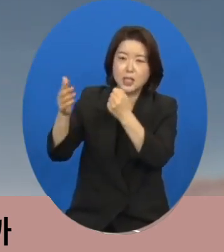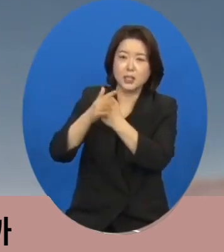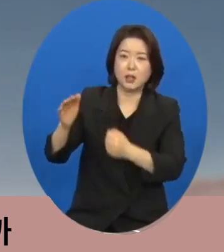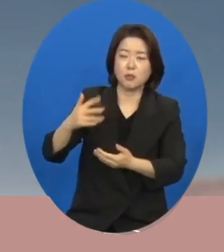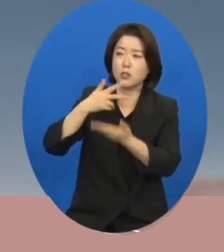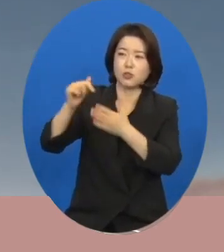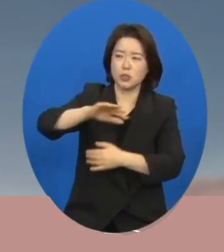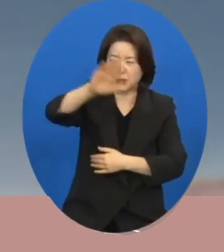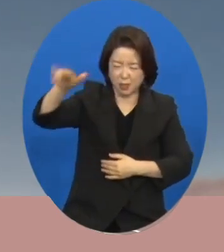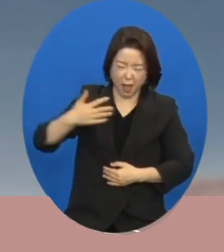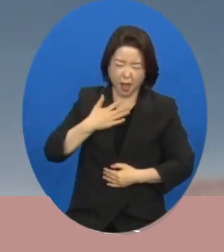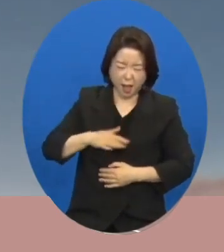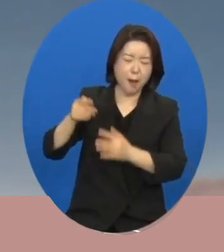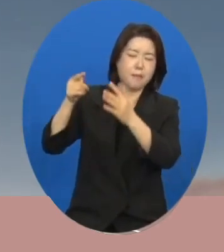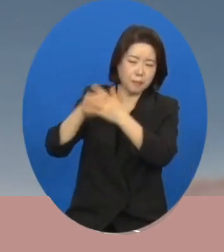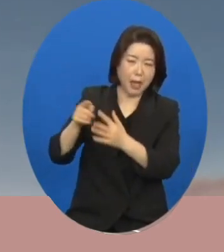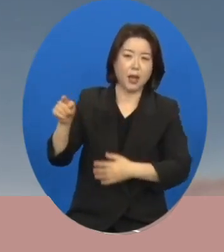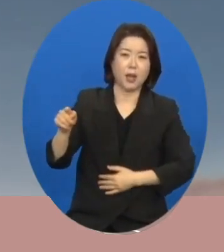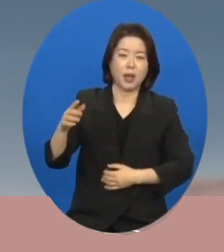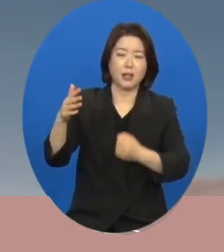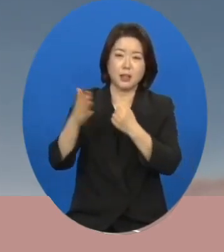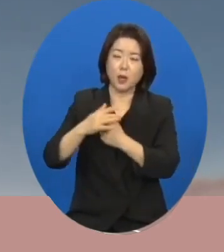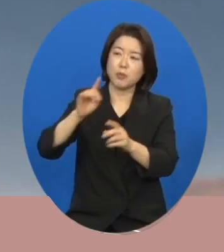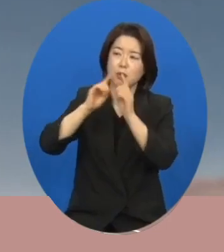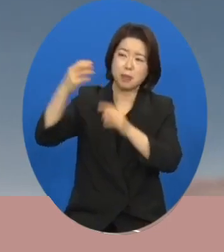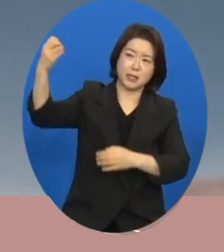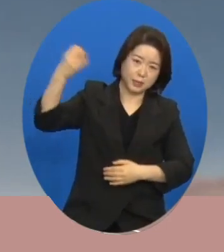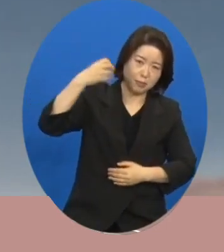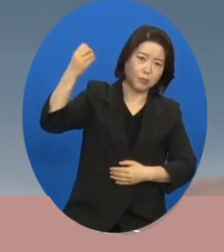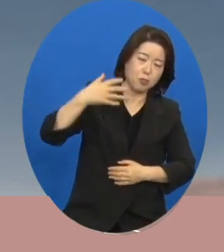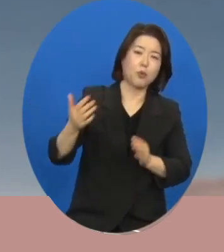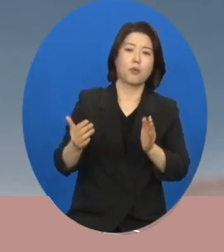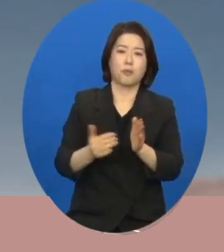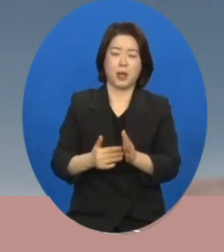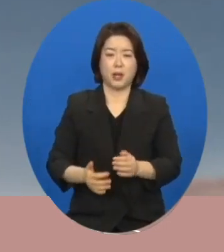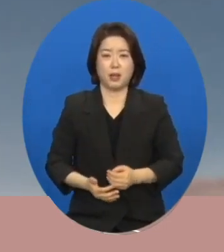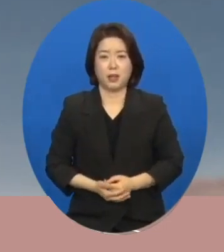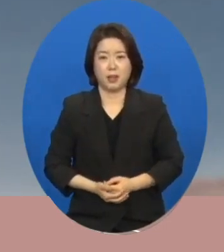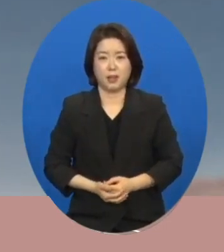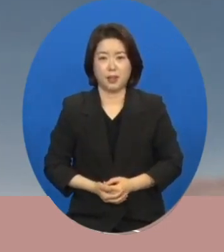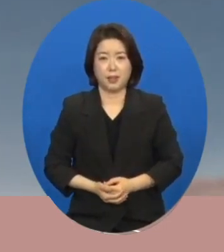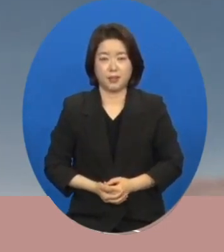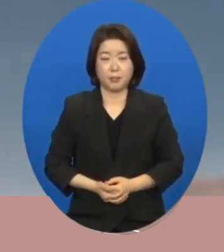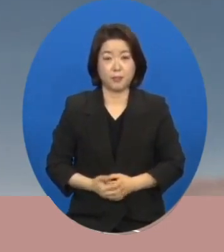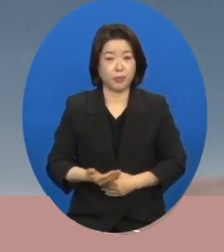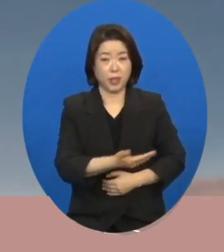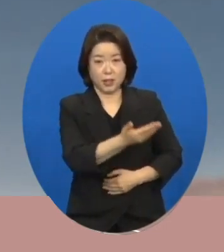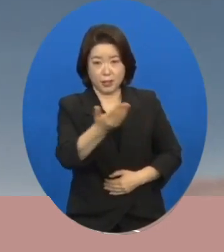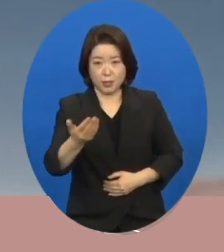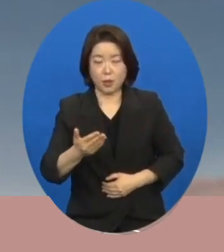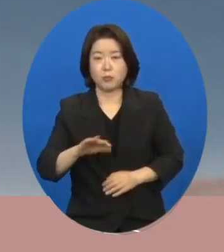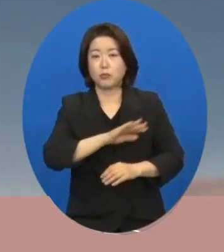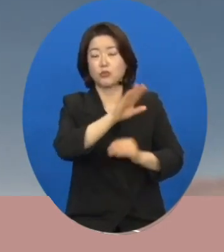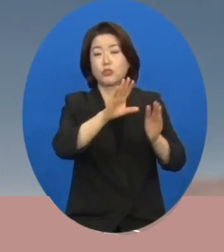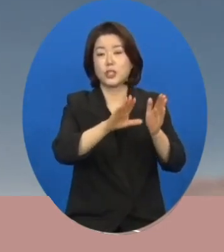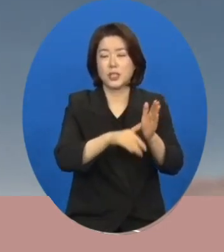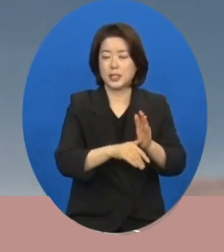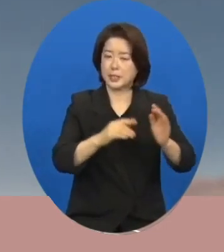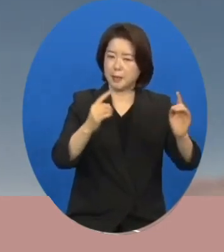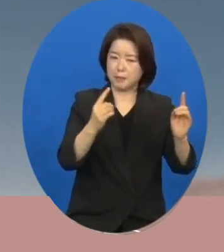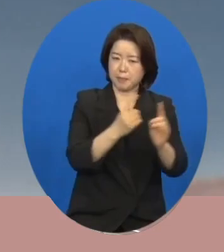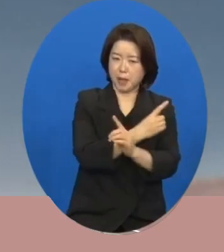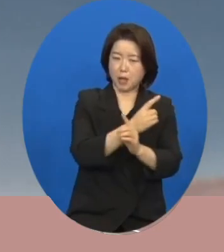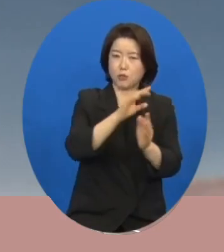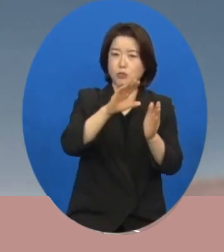거예요 그러니까 말씀을 하시는 거예요 이런 말씀을 정리하면서 사랑은 여러분 우리 시대의 전환점에